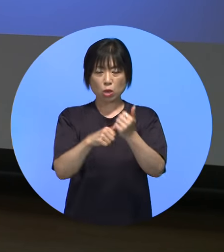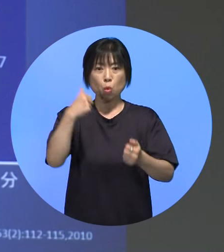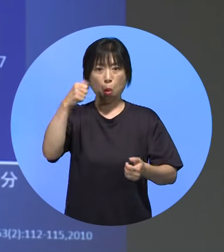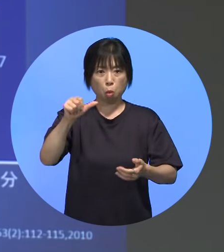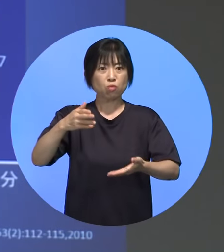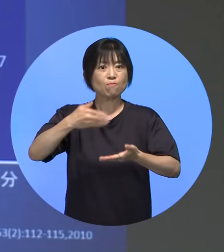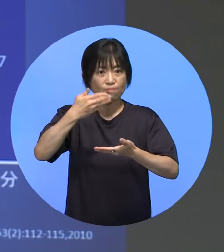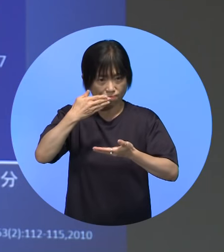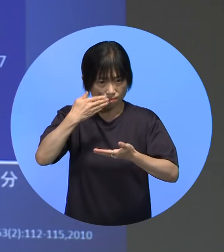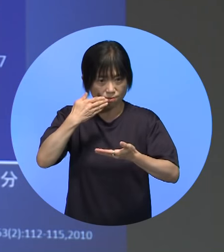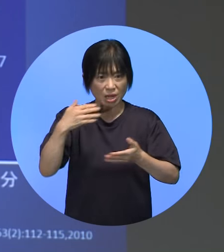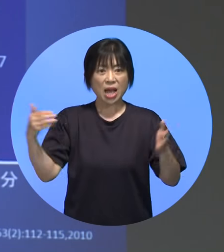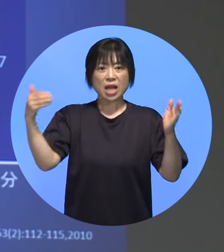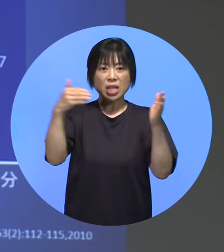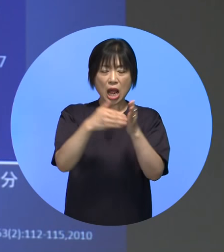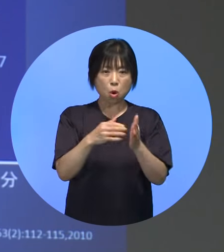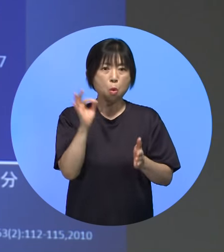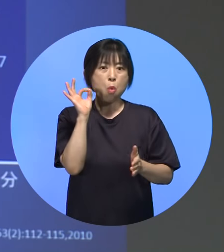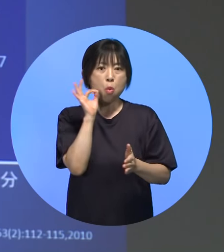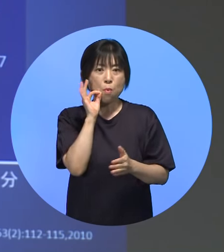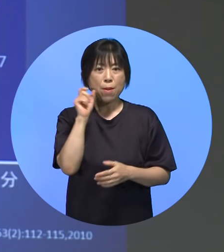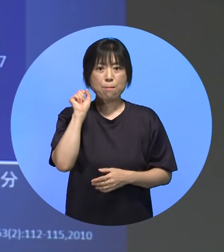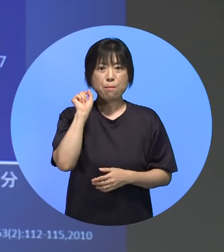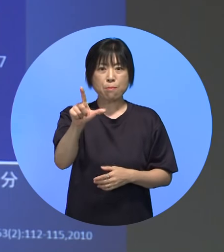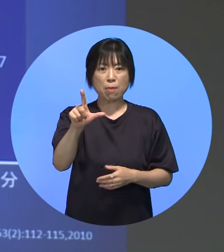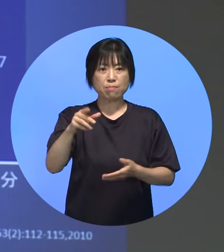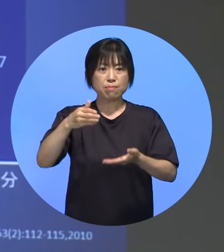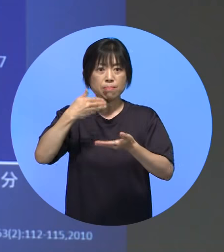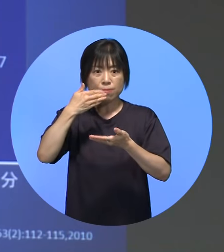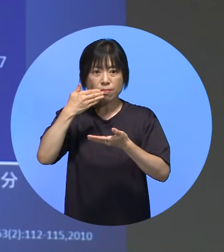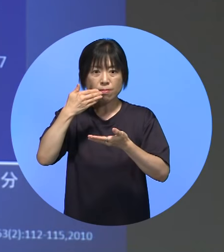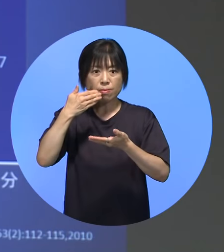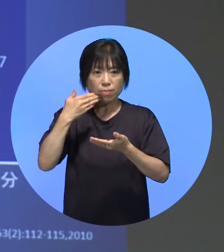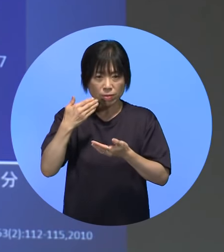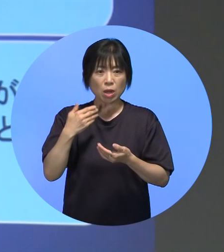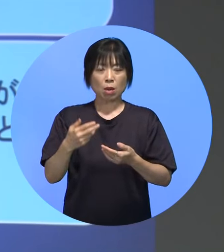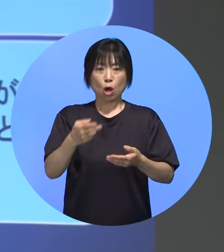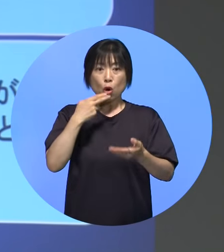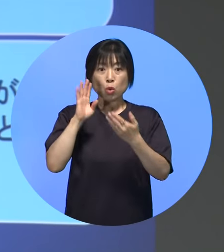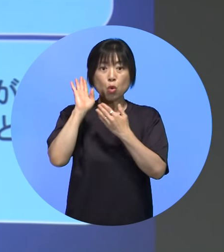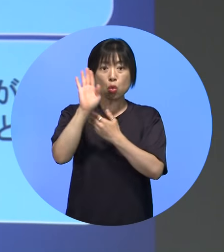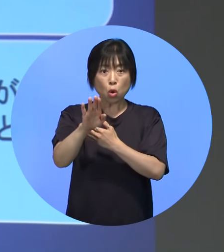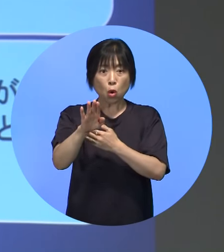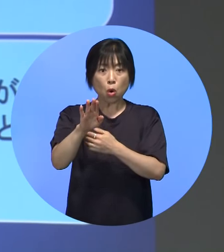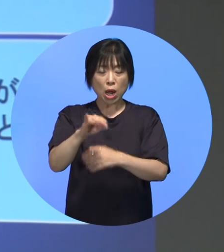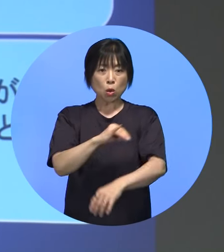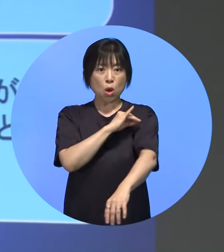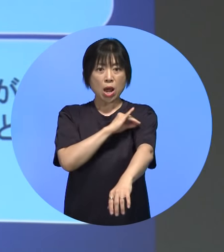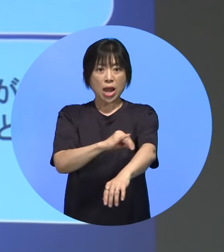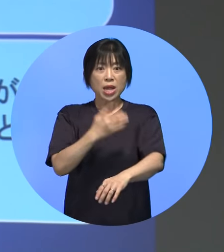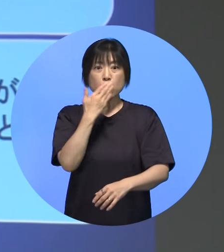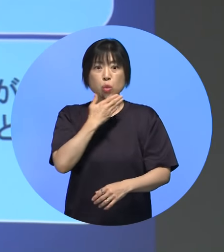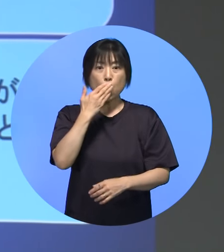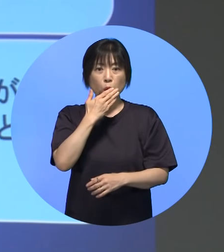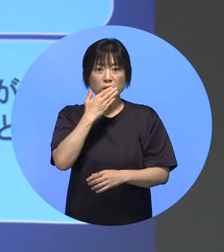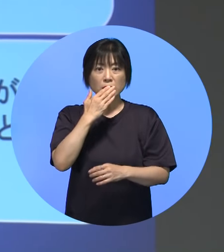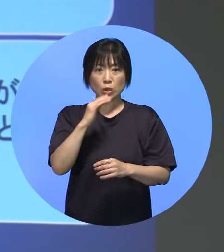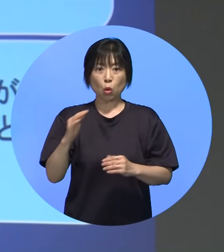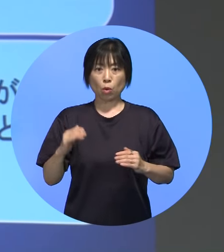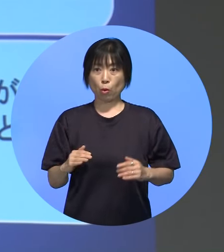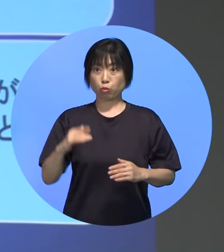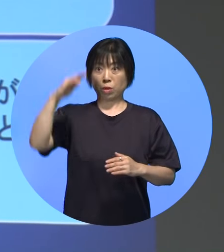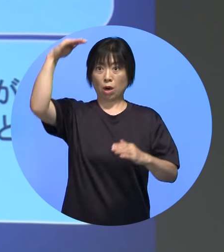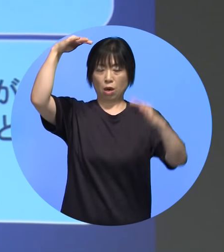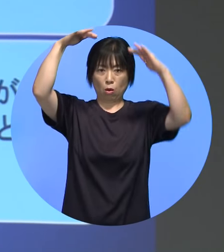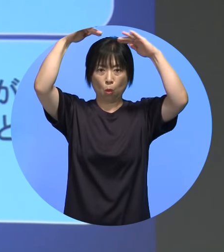ロコガール最後にご飯やパンなどのターン水化物を食べることで食後の血糖値の上昇を抑えることができること